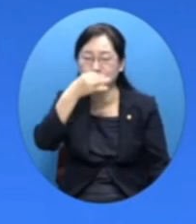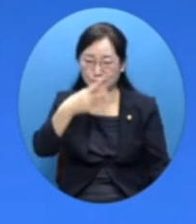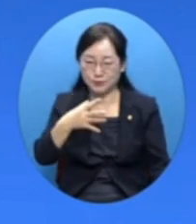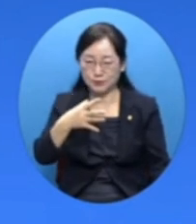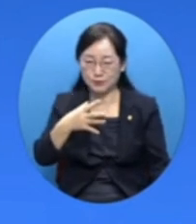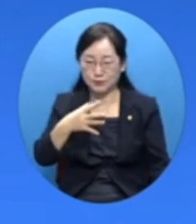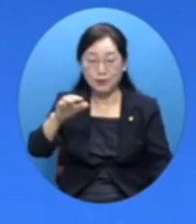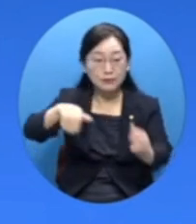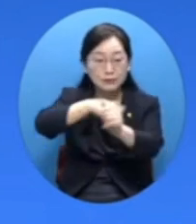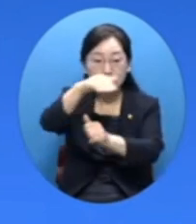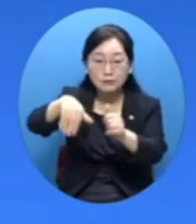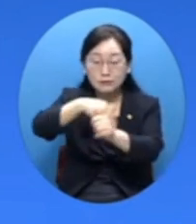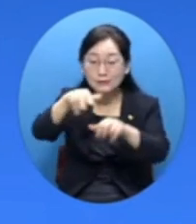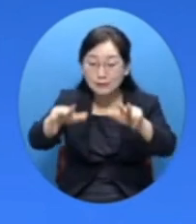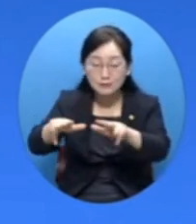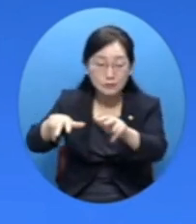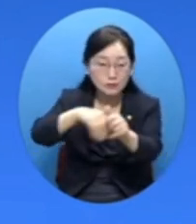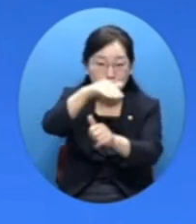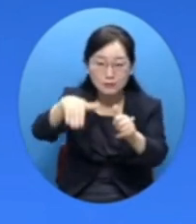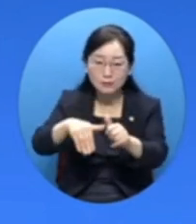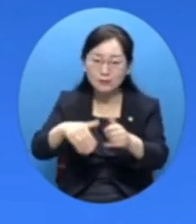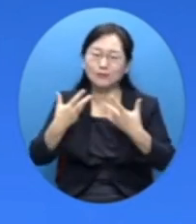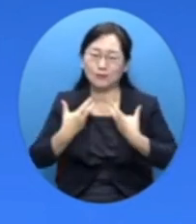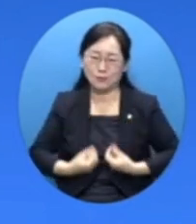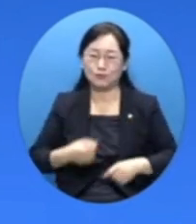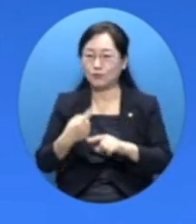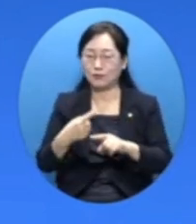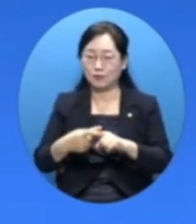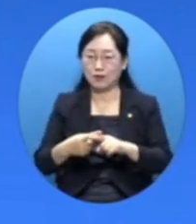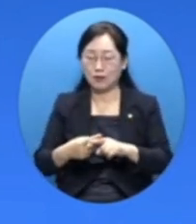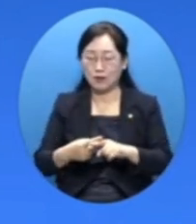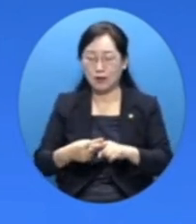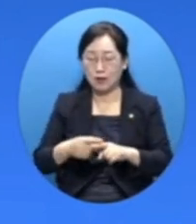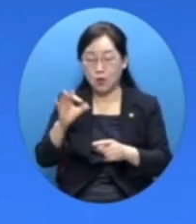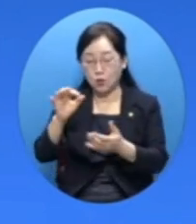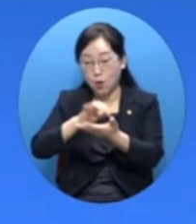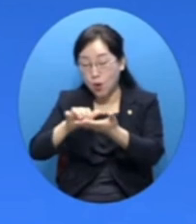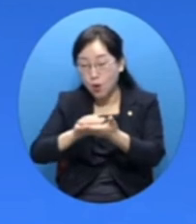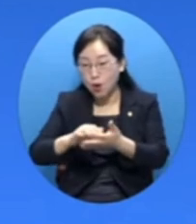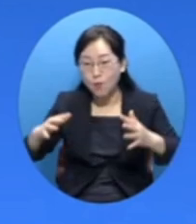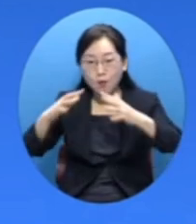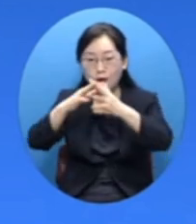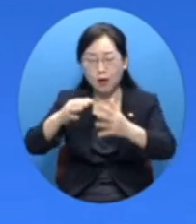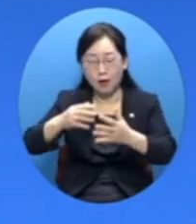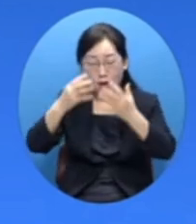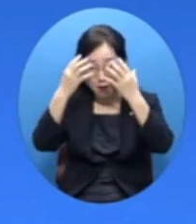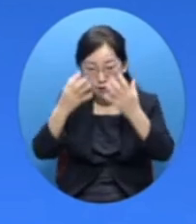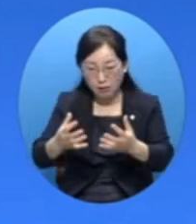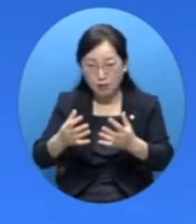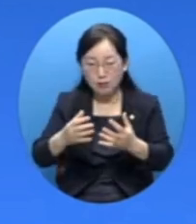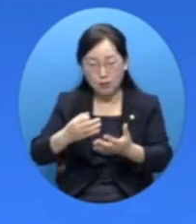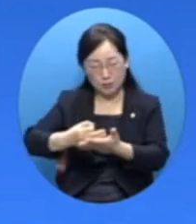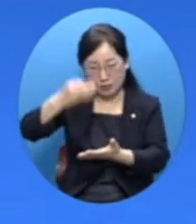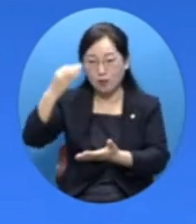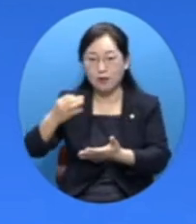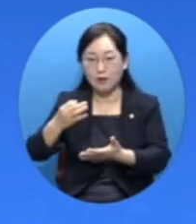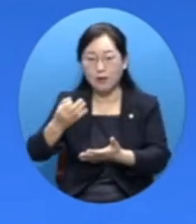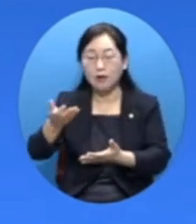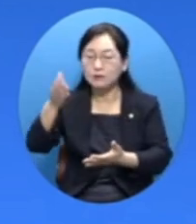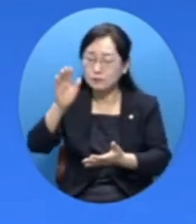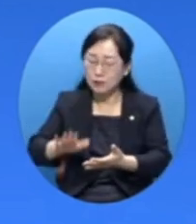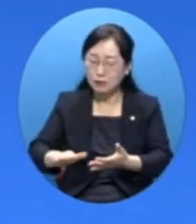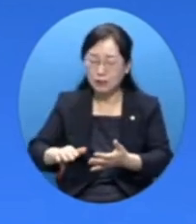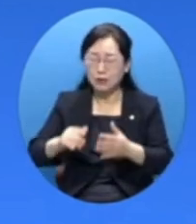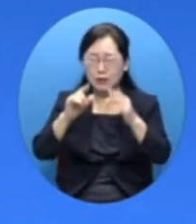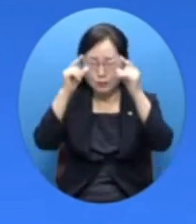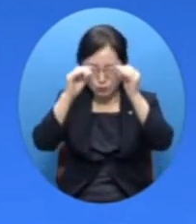현실적으로 참 절망적인 현실이었습니다 천문학적인 숫자에 공사비가 되는데 근데 눈만 감으면 교회가